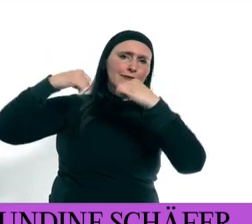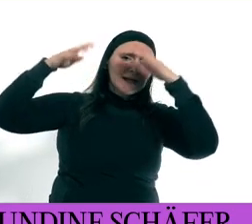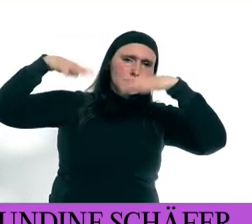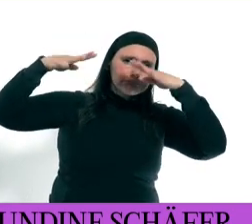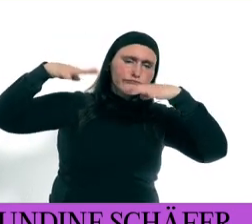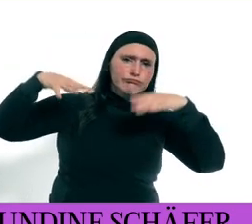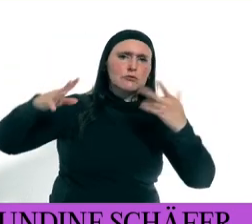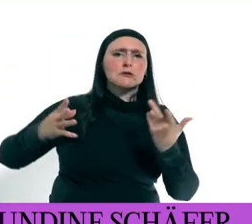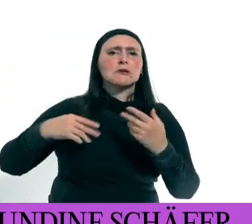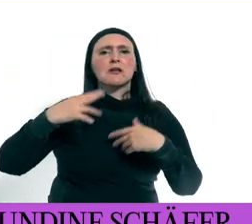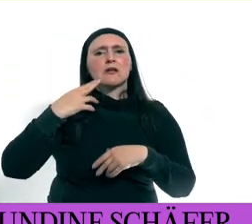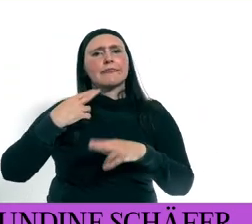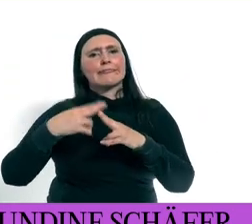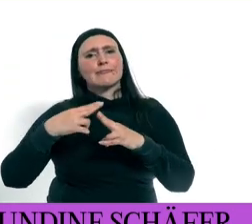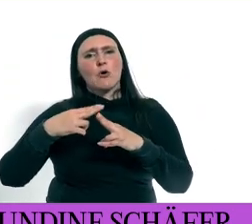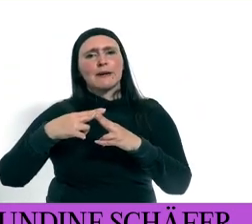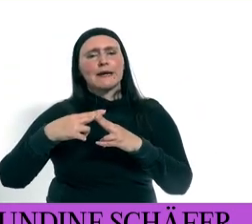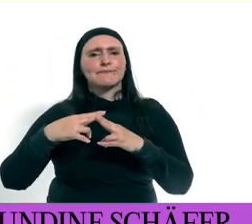gebaut